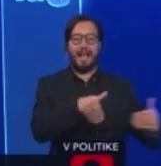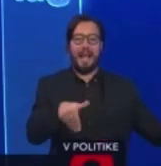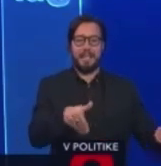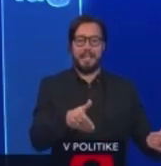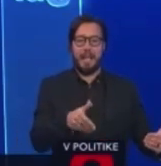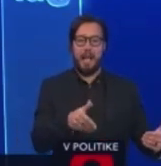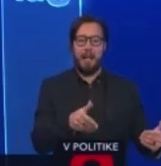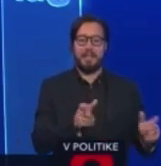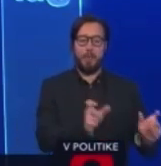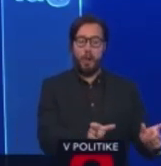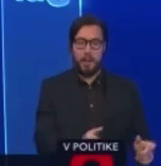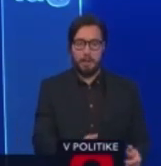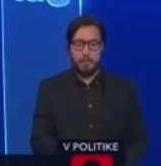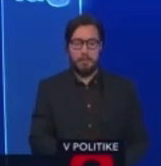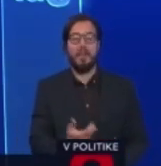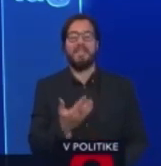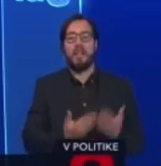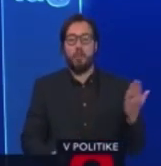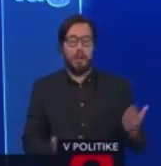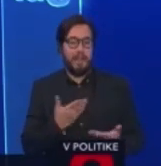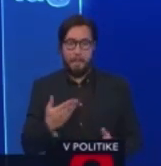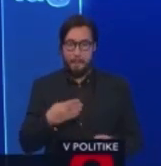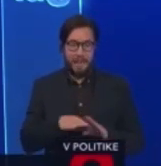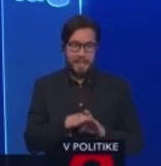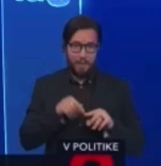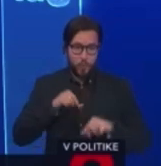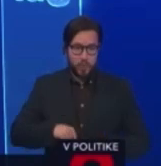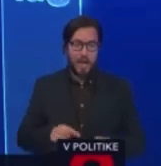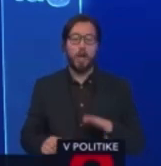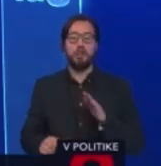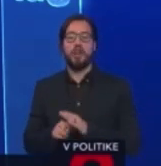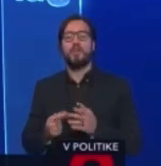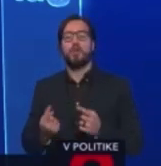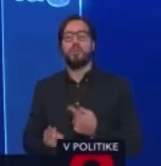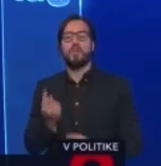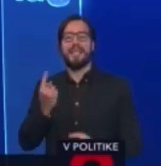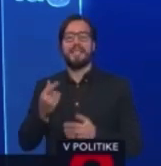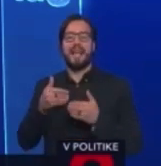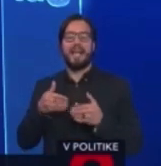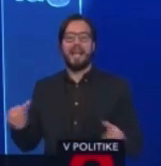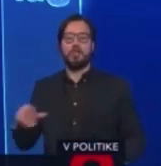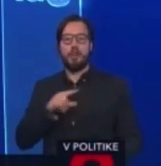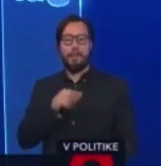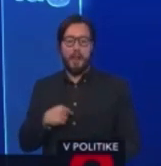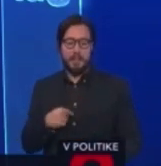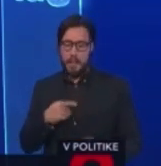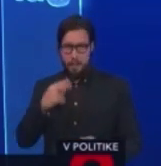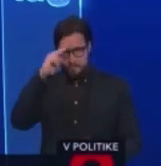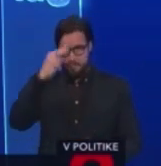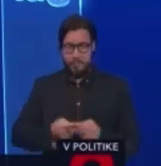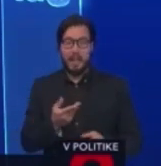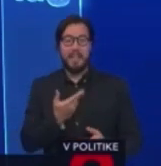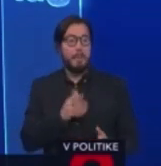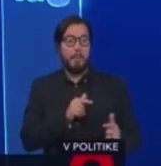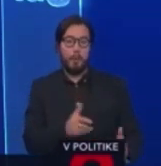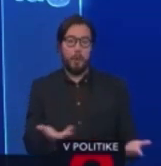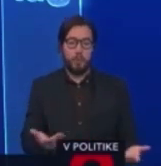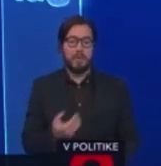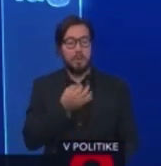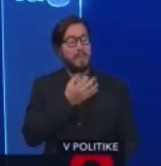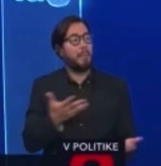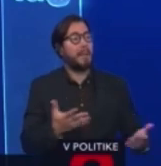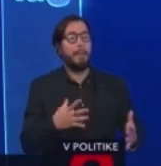dopracovali že nie že nemáme ministra vnútra nemáme už ani šéfa cudzineckej a hraničnej polície ktorý jednoducho skolaboval chudák lebo nemá podporu a ja sa pýtam